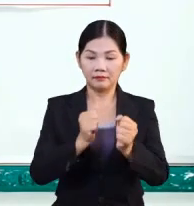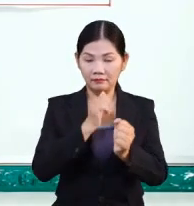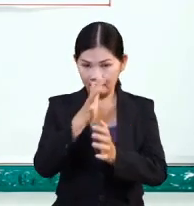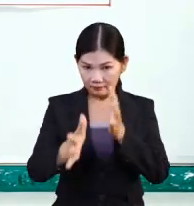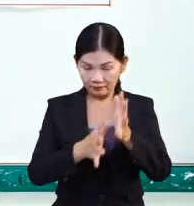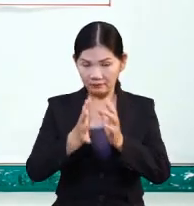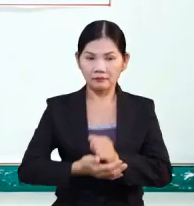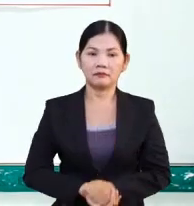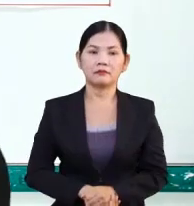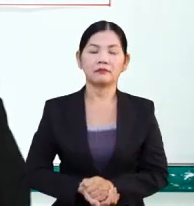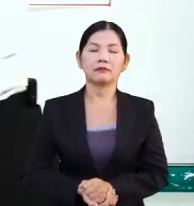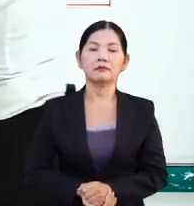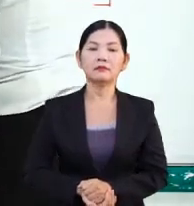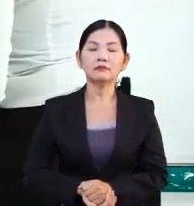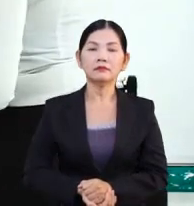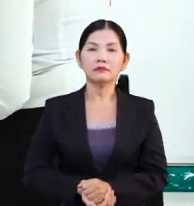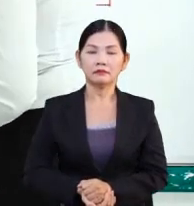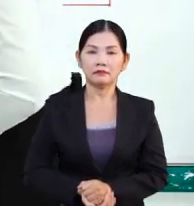nế.